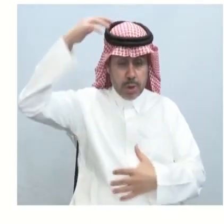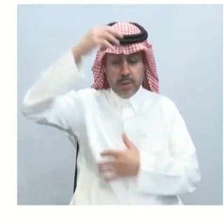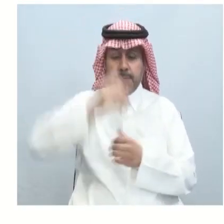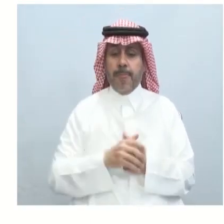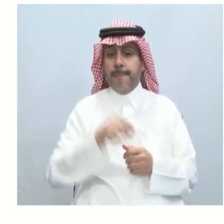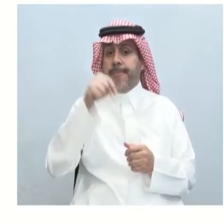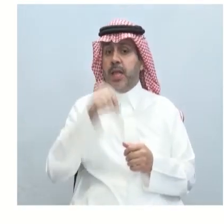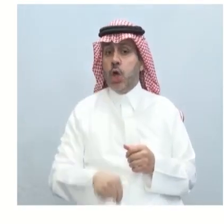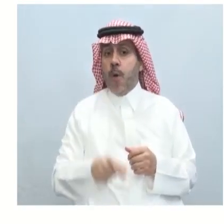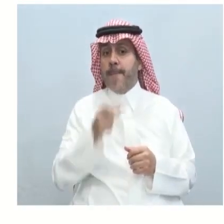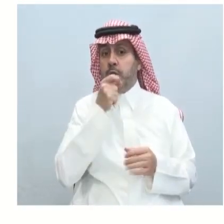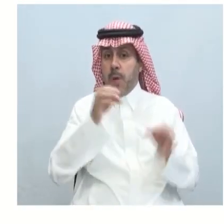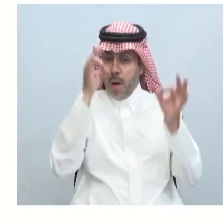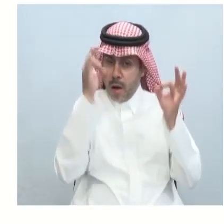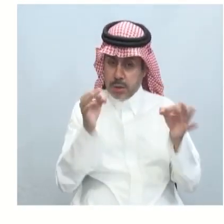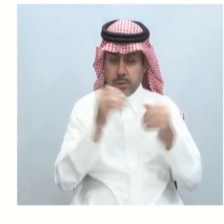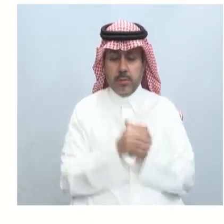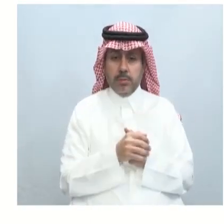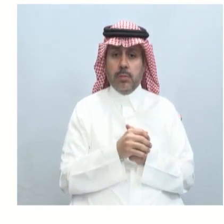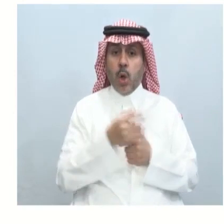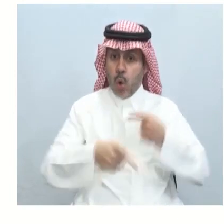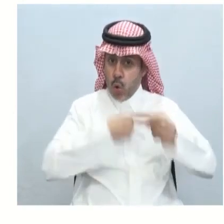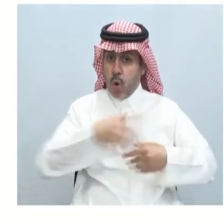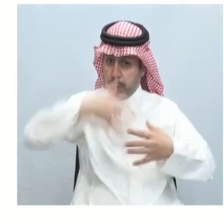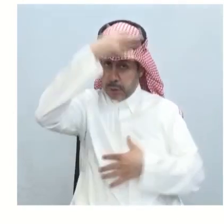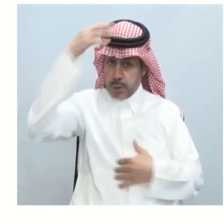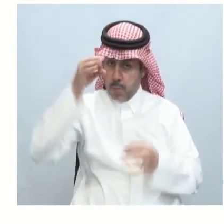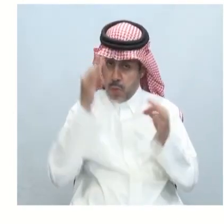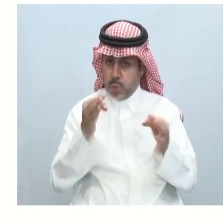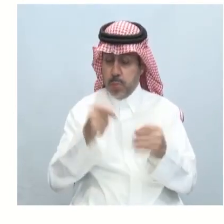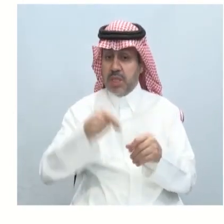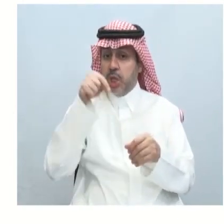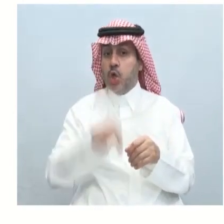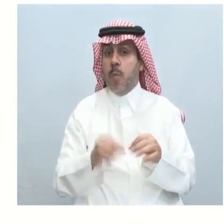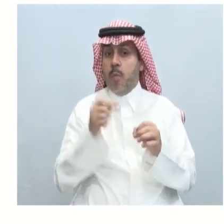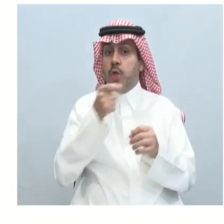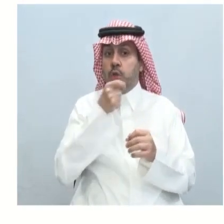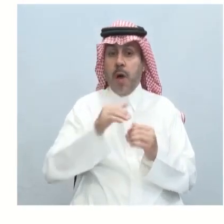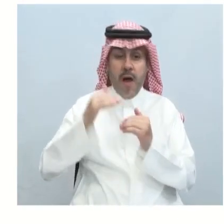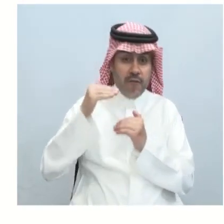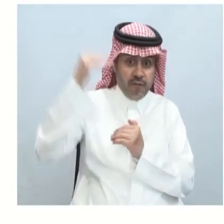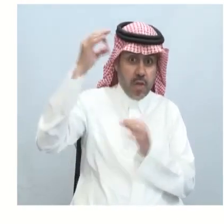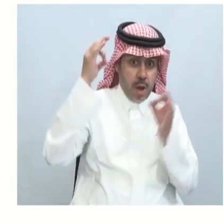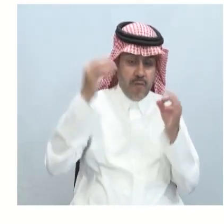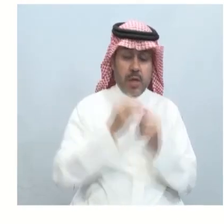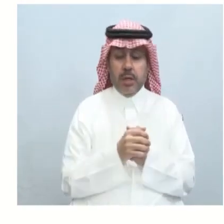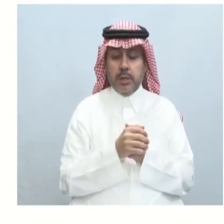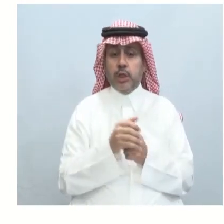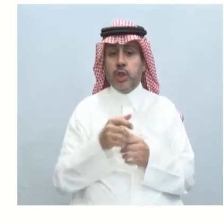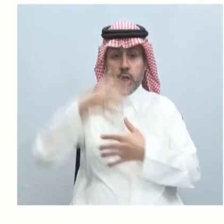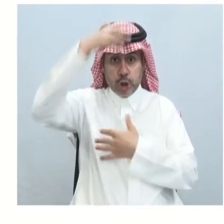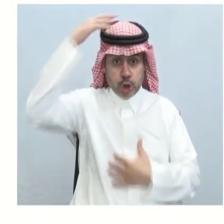يوم الجمعه لماذا يا ابنائي احسنتم لانه عيد